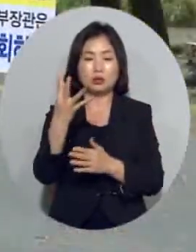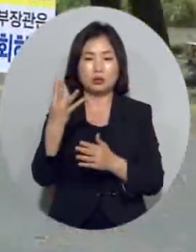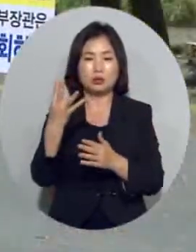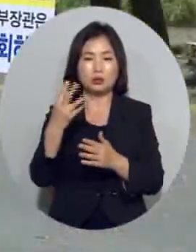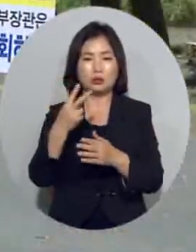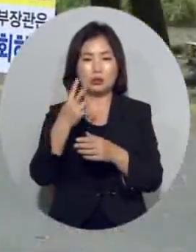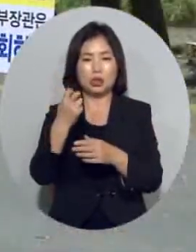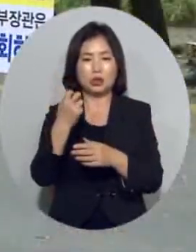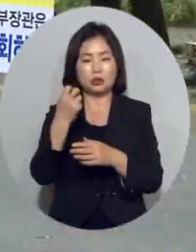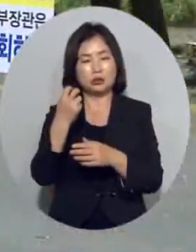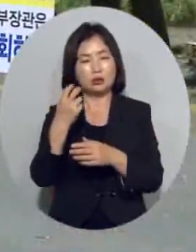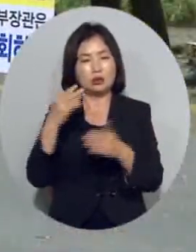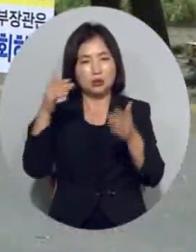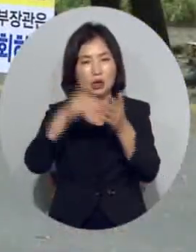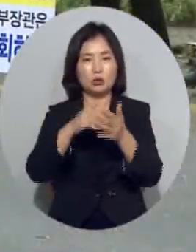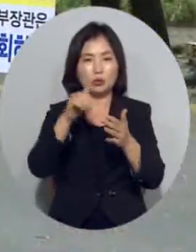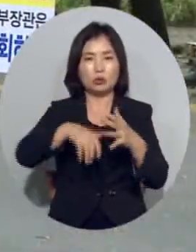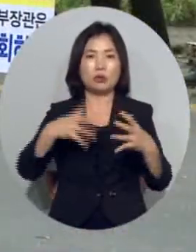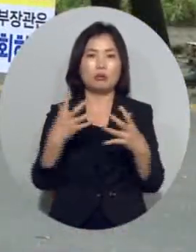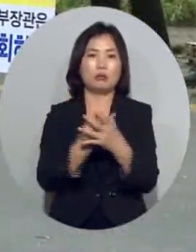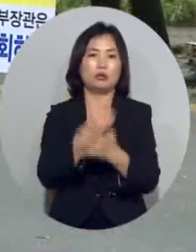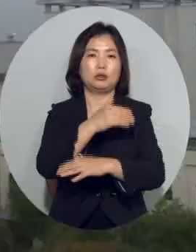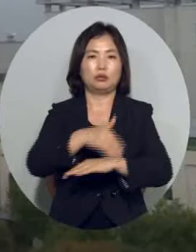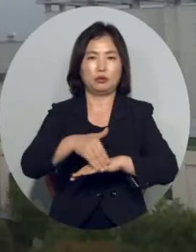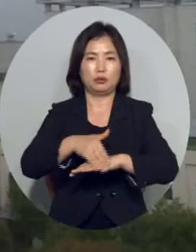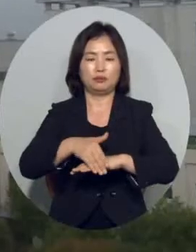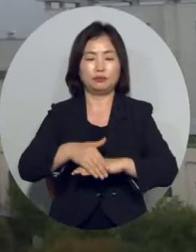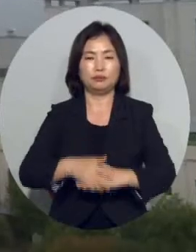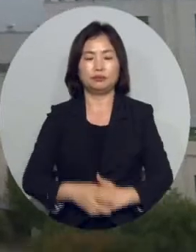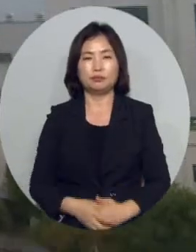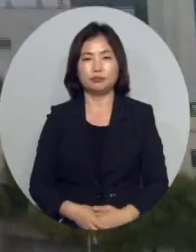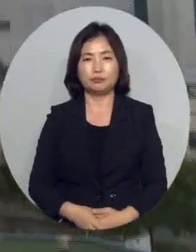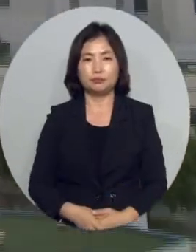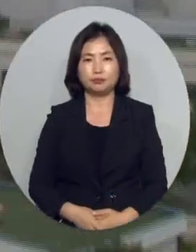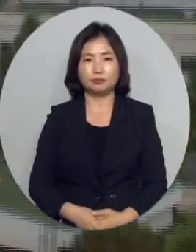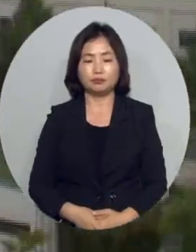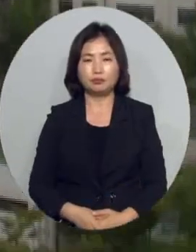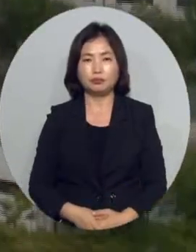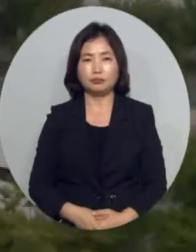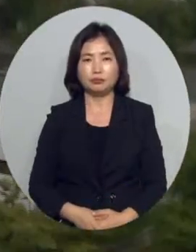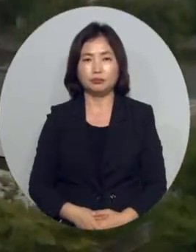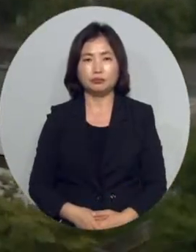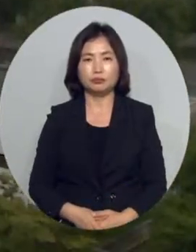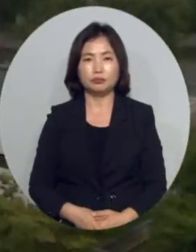공사를 마무리한다는 계획입니다 mbc 뉴스 윤영준 입니다